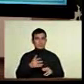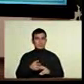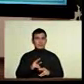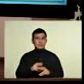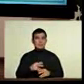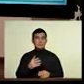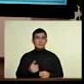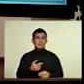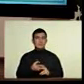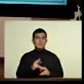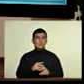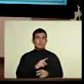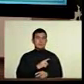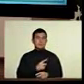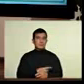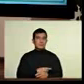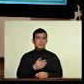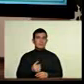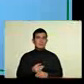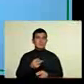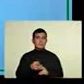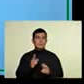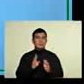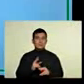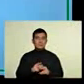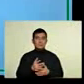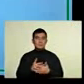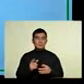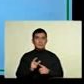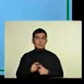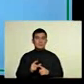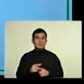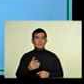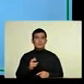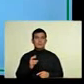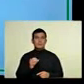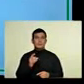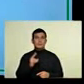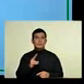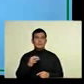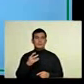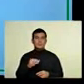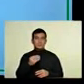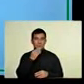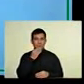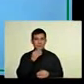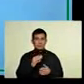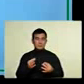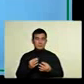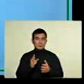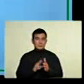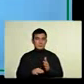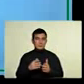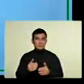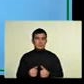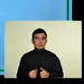могучий, сильный, безводный, сусэс, бесплодный, хосэльсэс, унэмсэс,